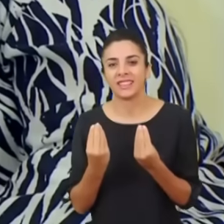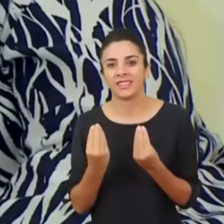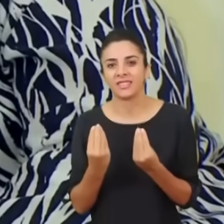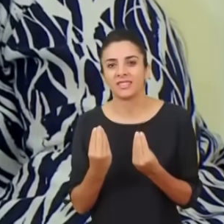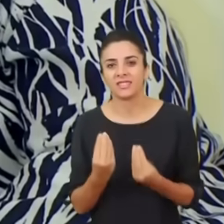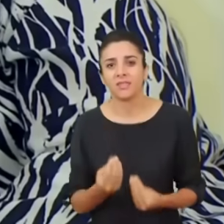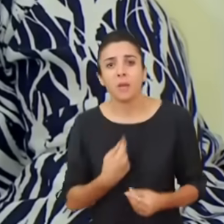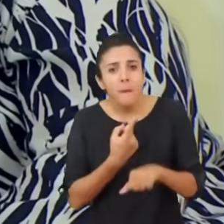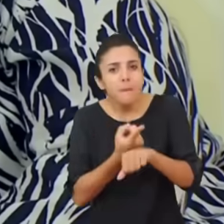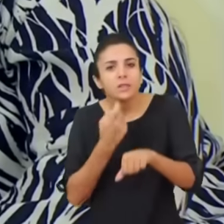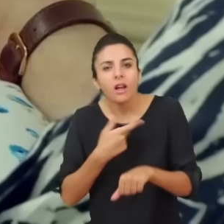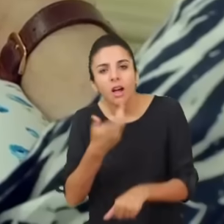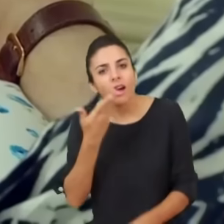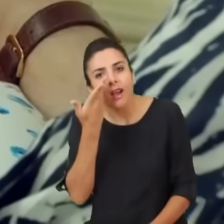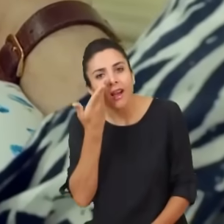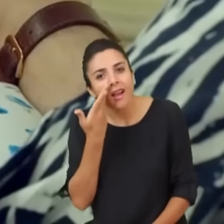Ben bir saattir seni seyrediyorum.